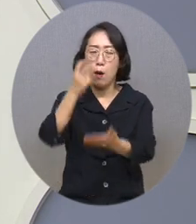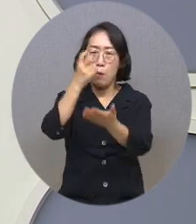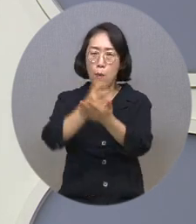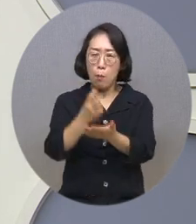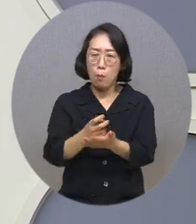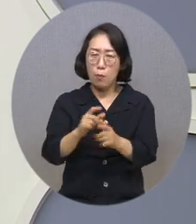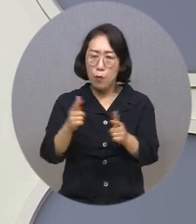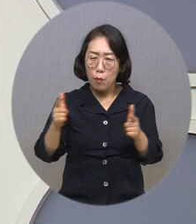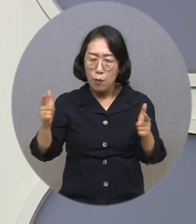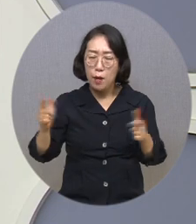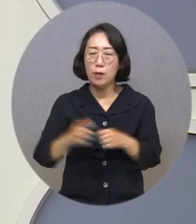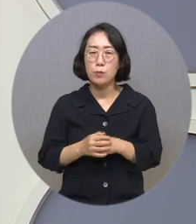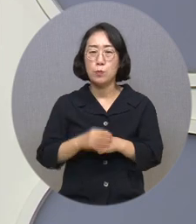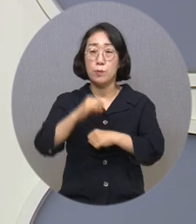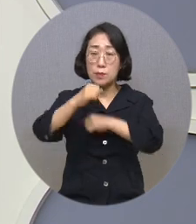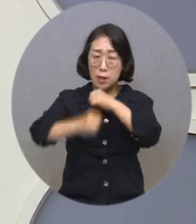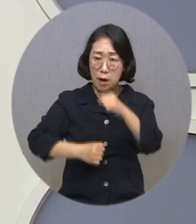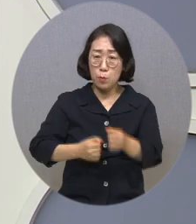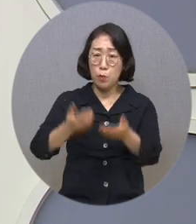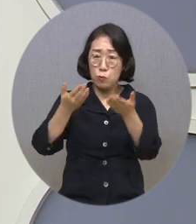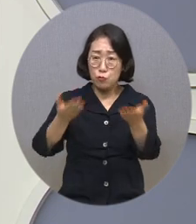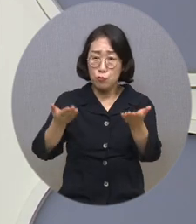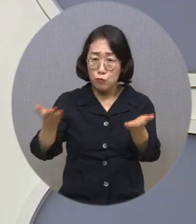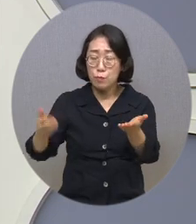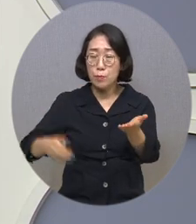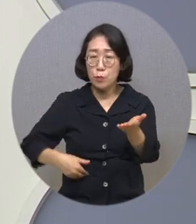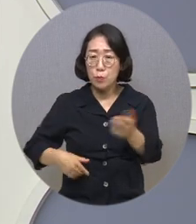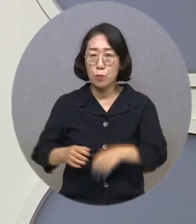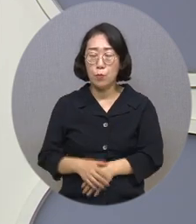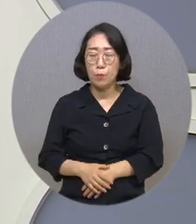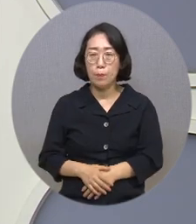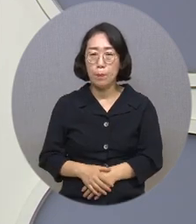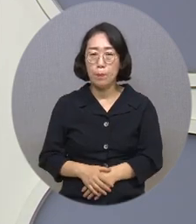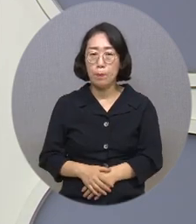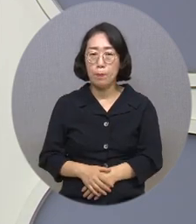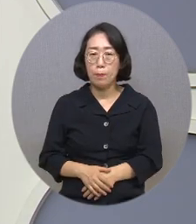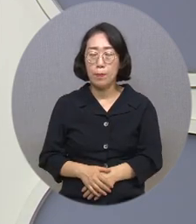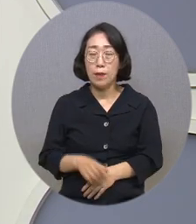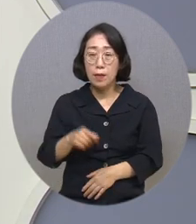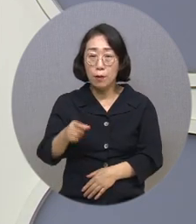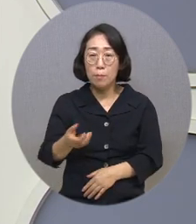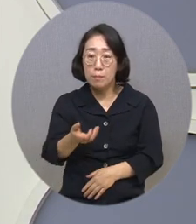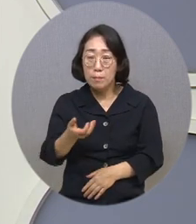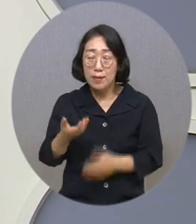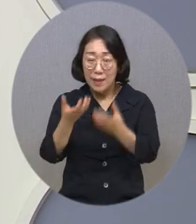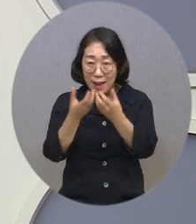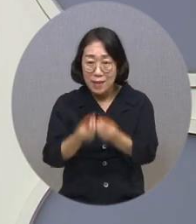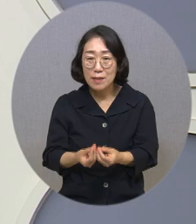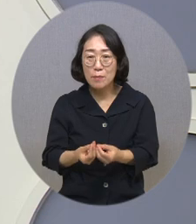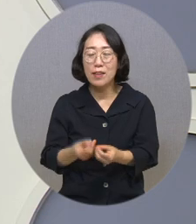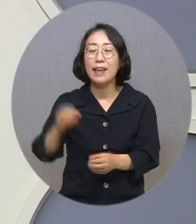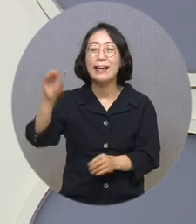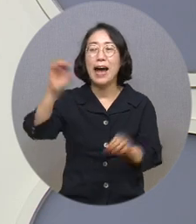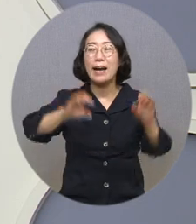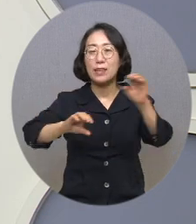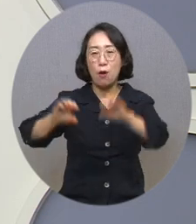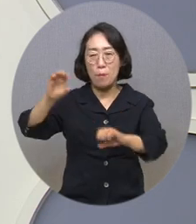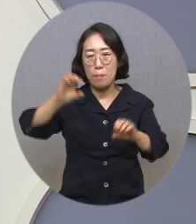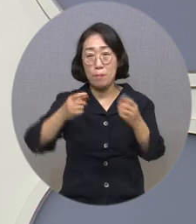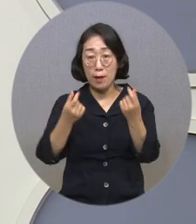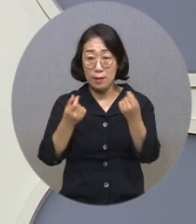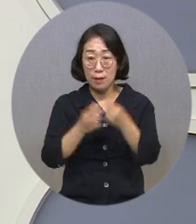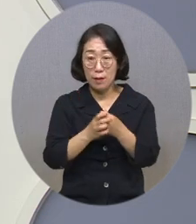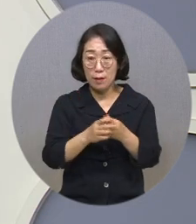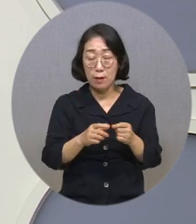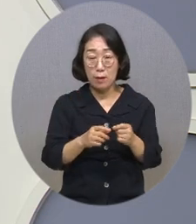4차 산업을 가지고 이거는 이제 고추장 된장 양념이거든요. 사실은 예. 이걸 가지고 이제 요리를 해내야